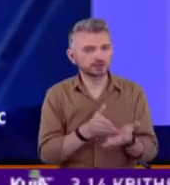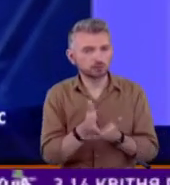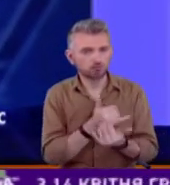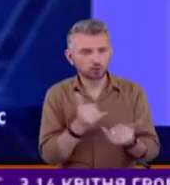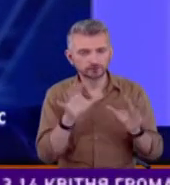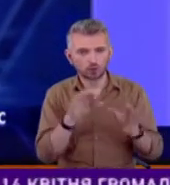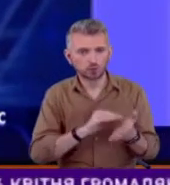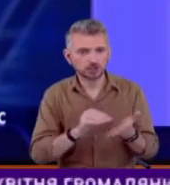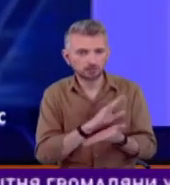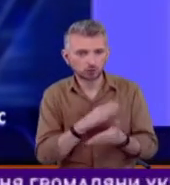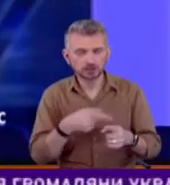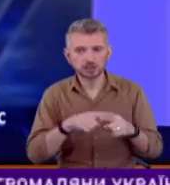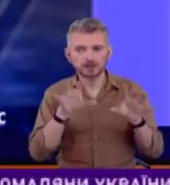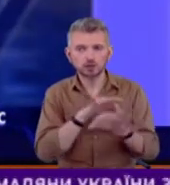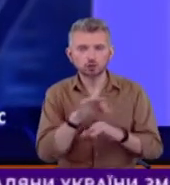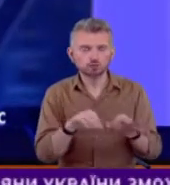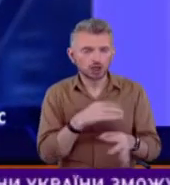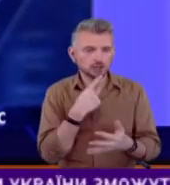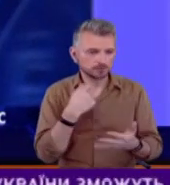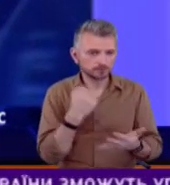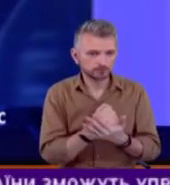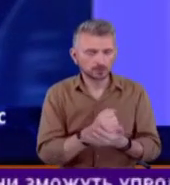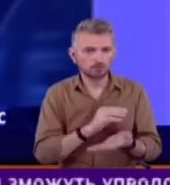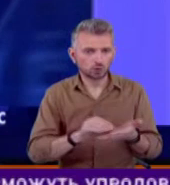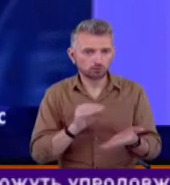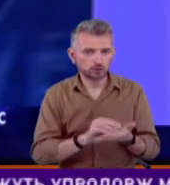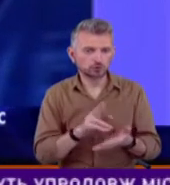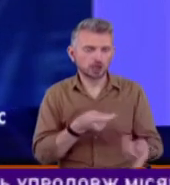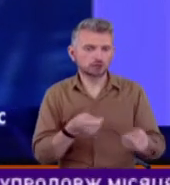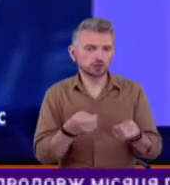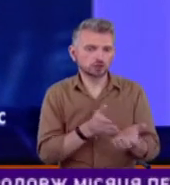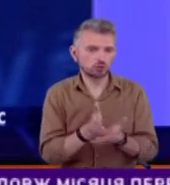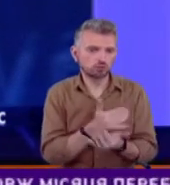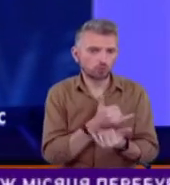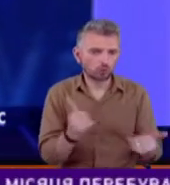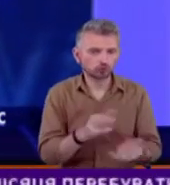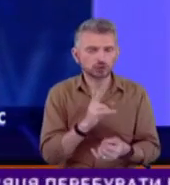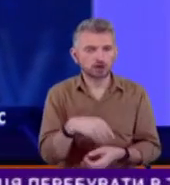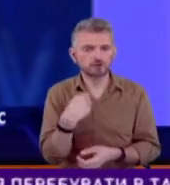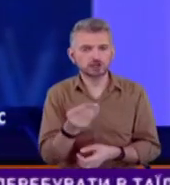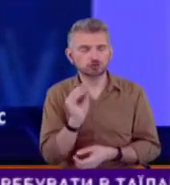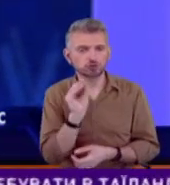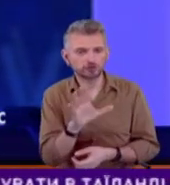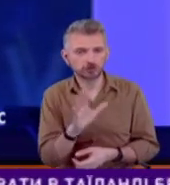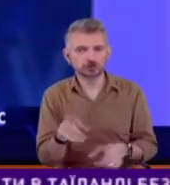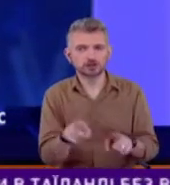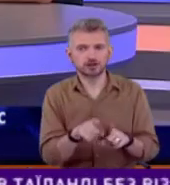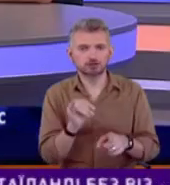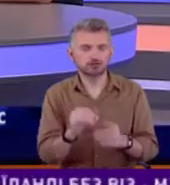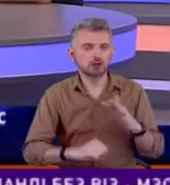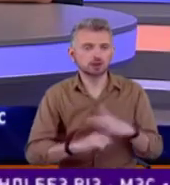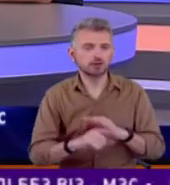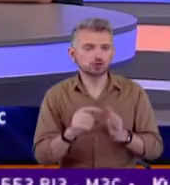це не прописано, цей законопроект це легалізує, щоб дійсно прописує як адміністративну услугу, як і видачу посвідчень, так і на підставі,